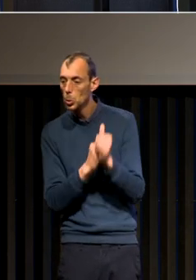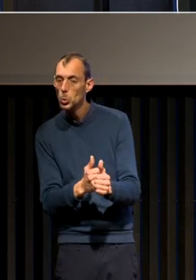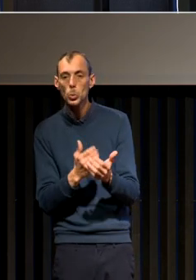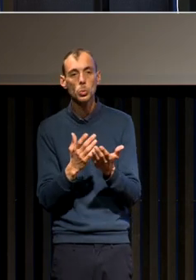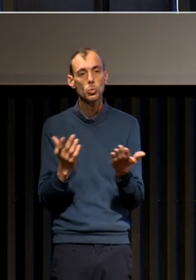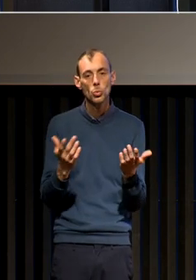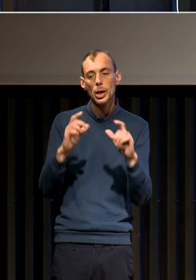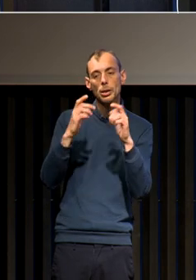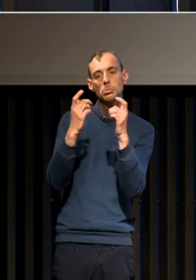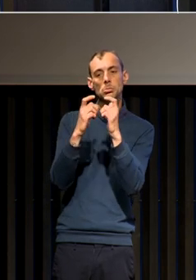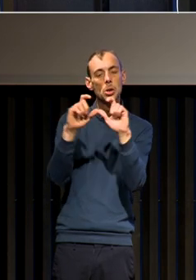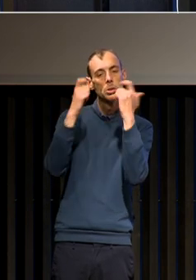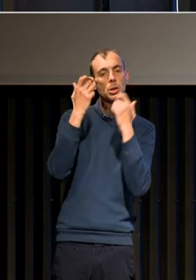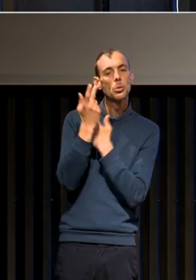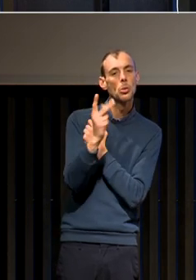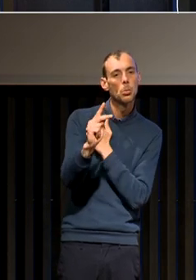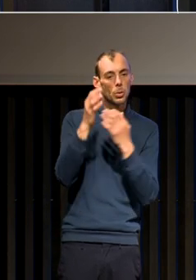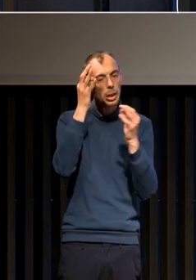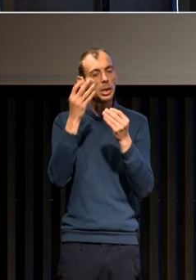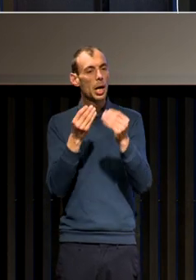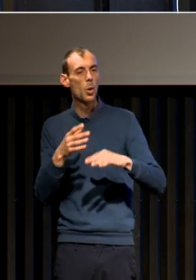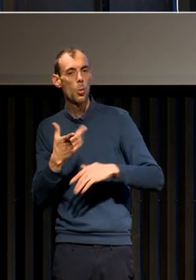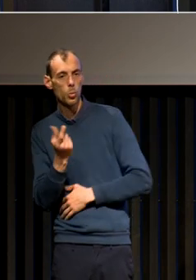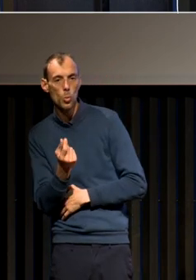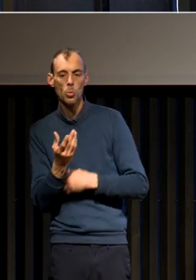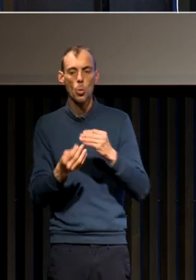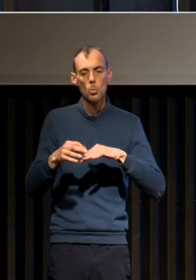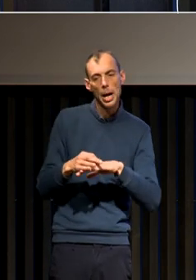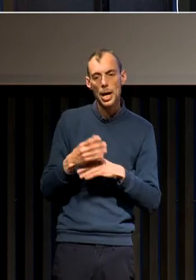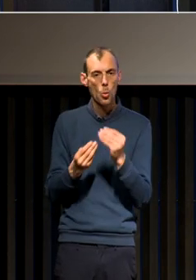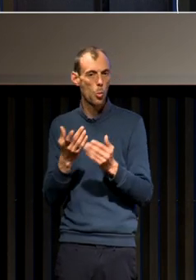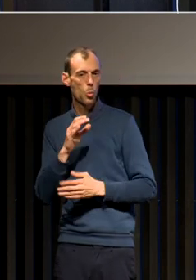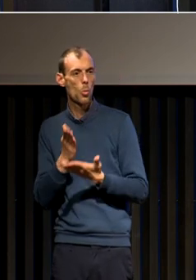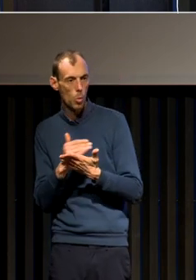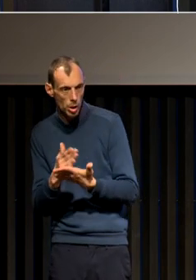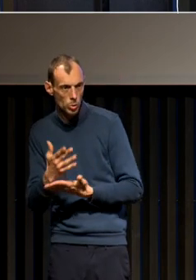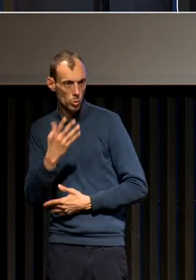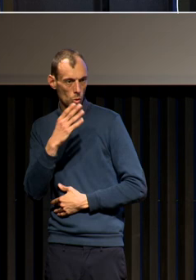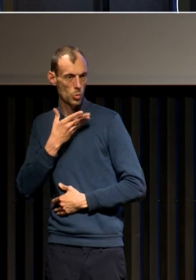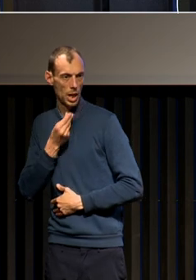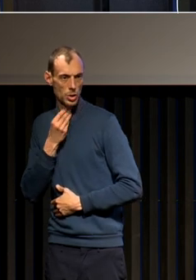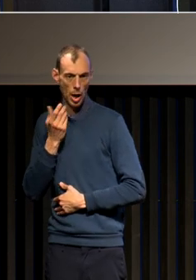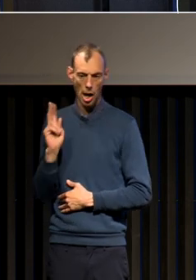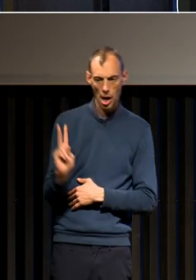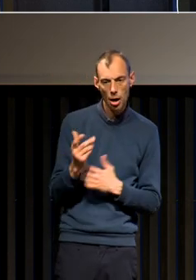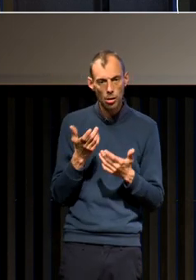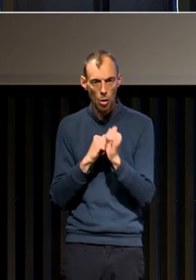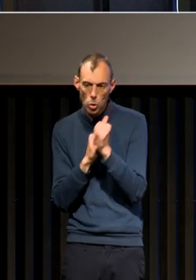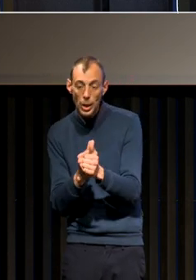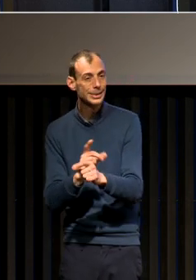du statut matrimonial ou de l'orientation sexuelle des demandeurs. Ceci a été bien